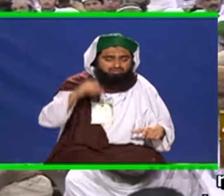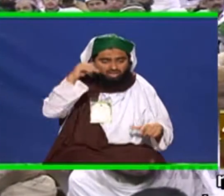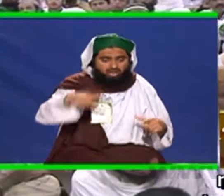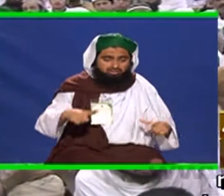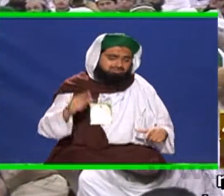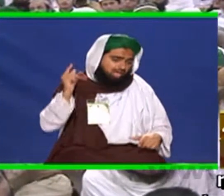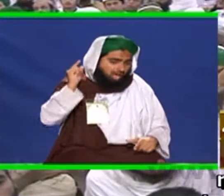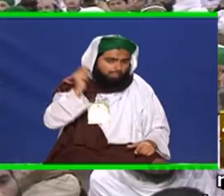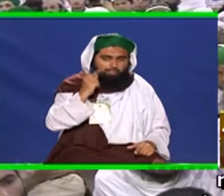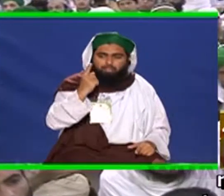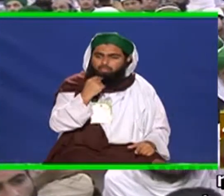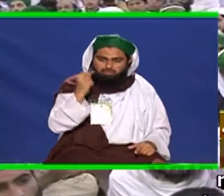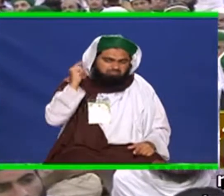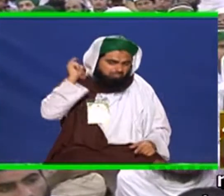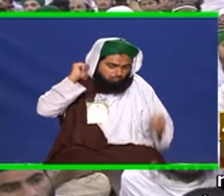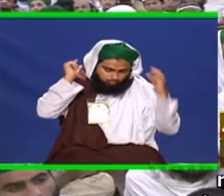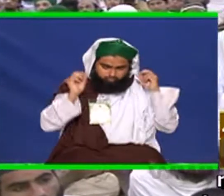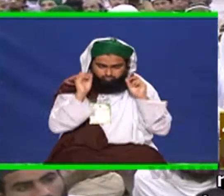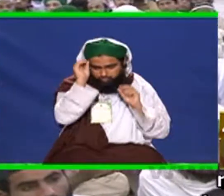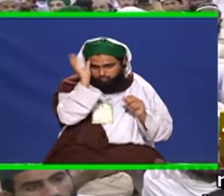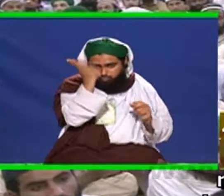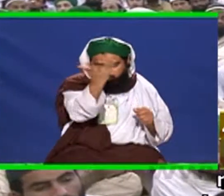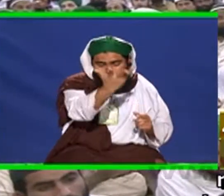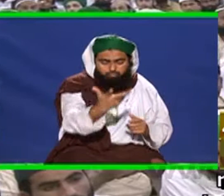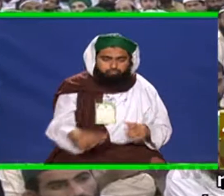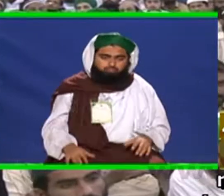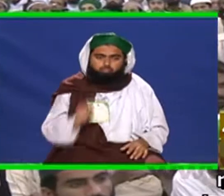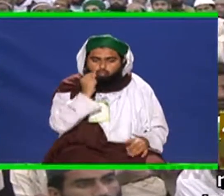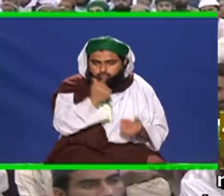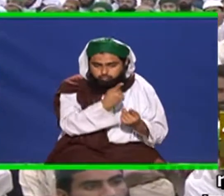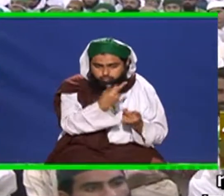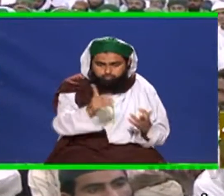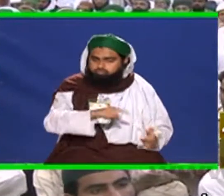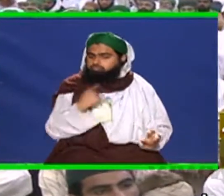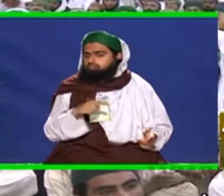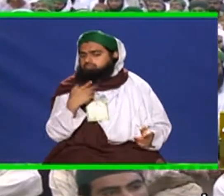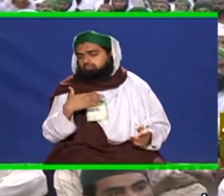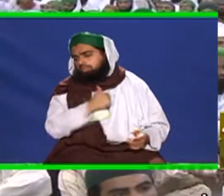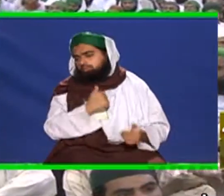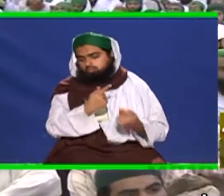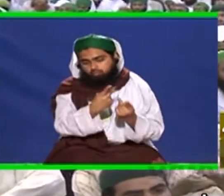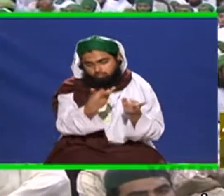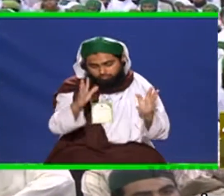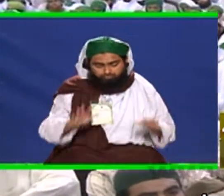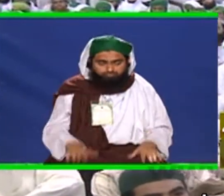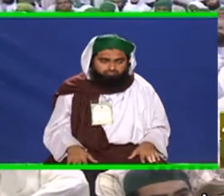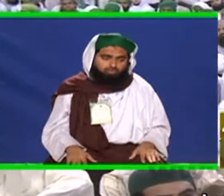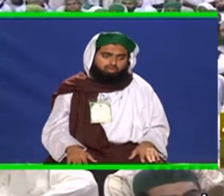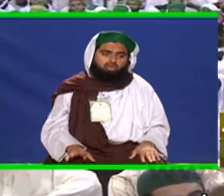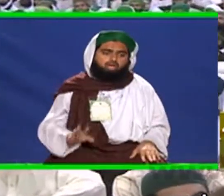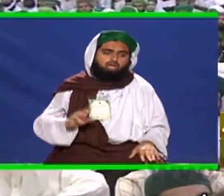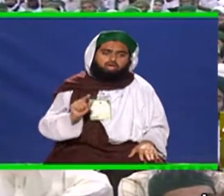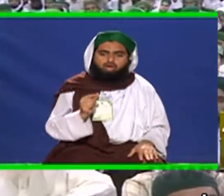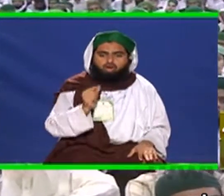وجہ سے فرار. تو اس نے اپنے خاص وفادار غلام ساتھ لیے، کچھ